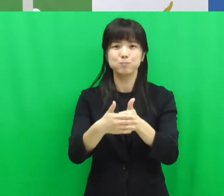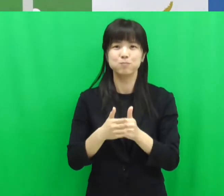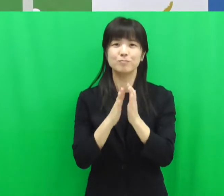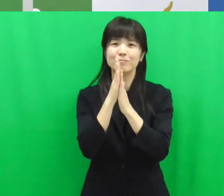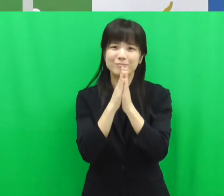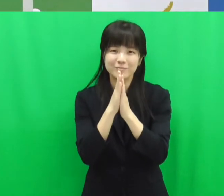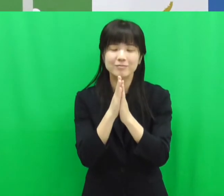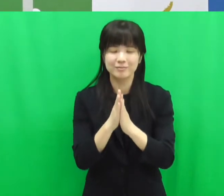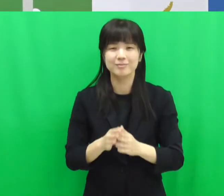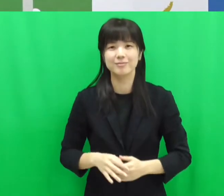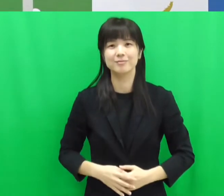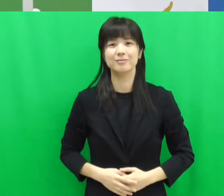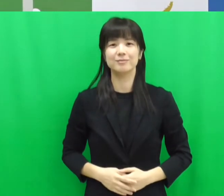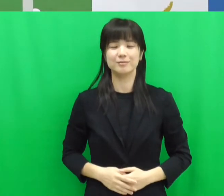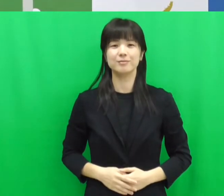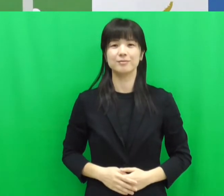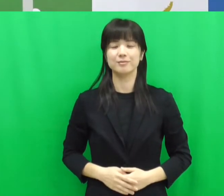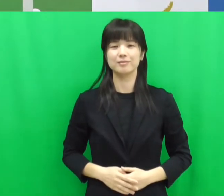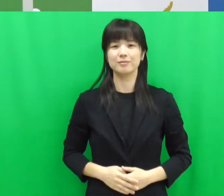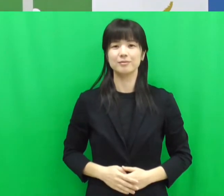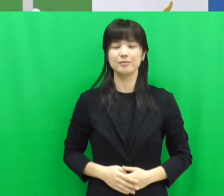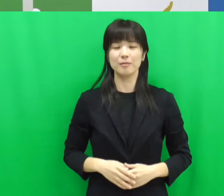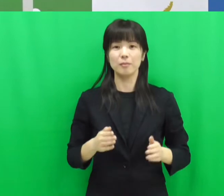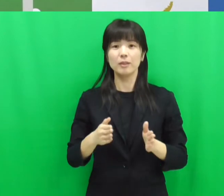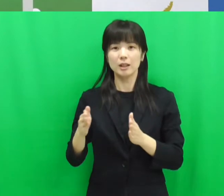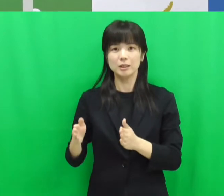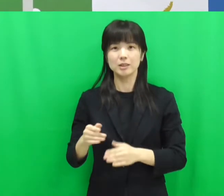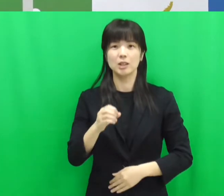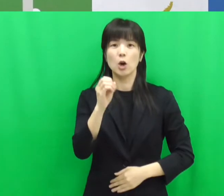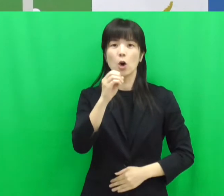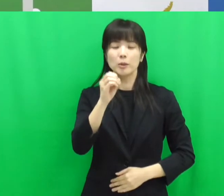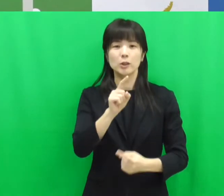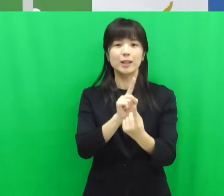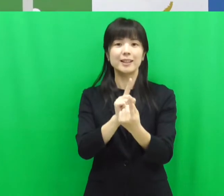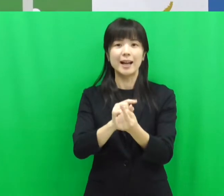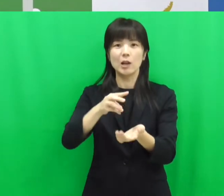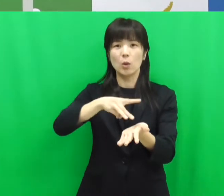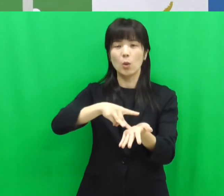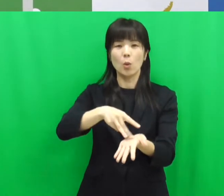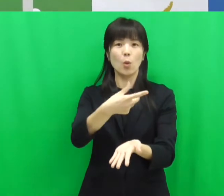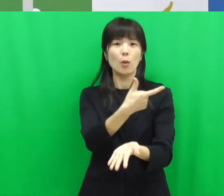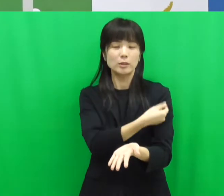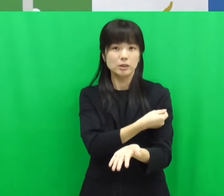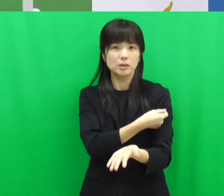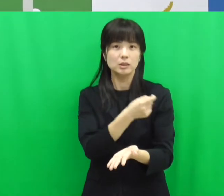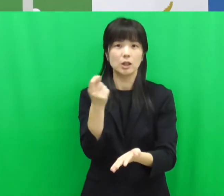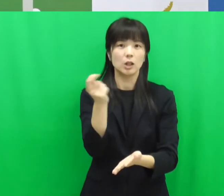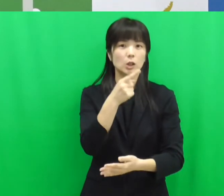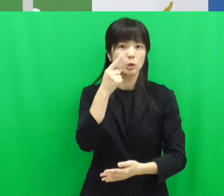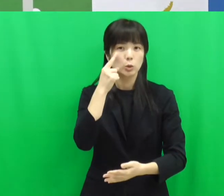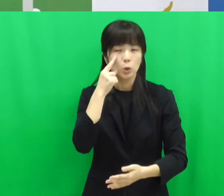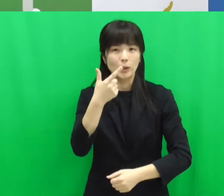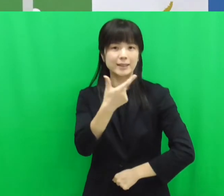ました。 はい。それでは次に、オミクロン株対応ワクチン等の早期接種のお願いについて、質問ございますでしょうか。